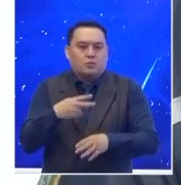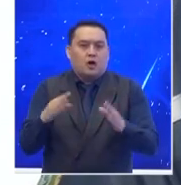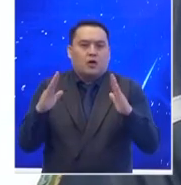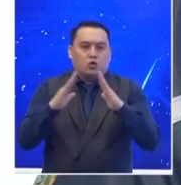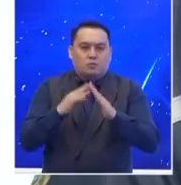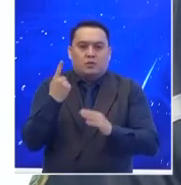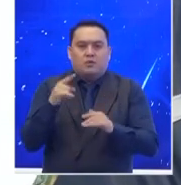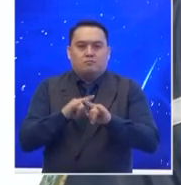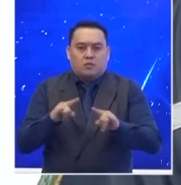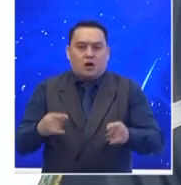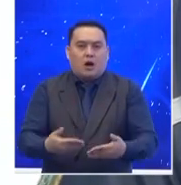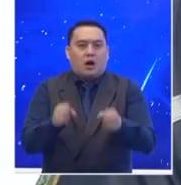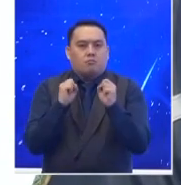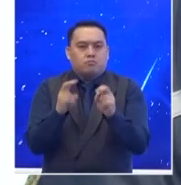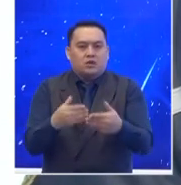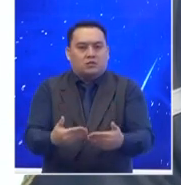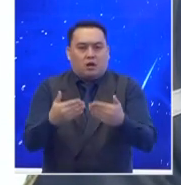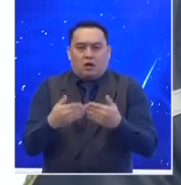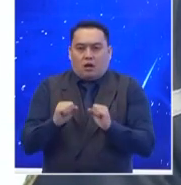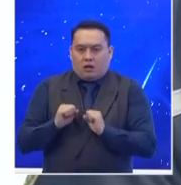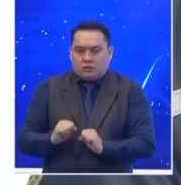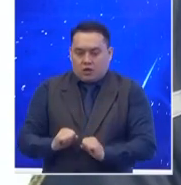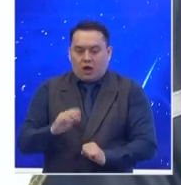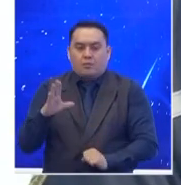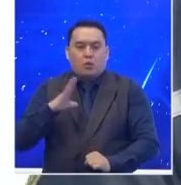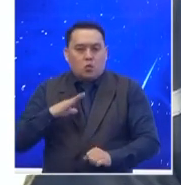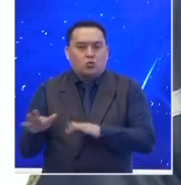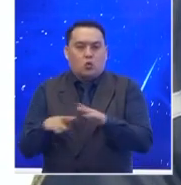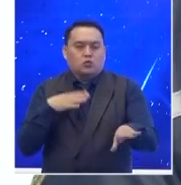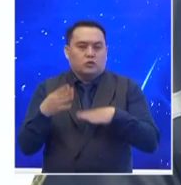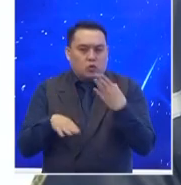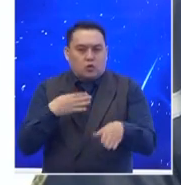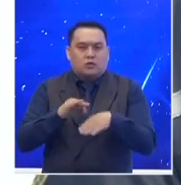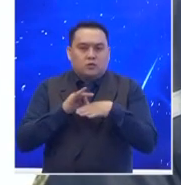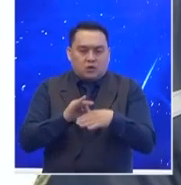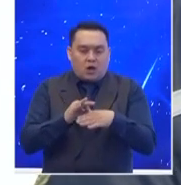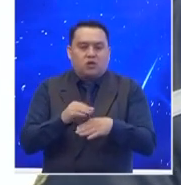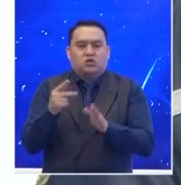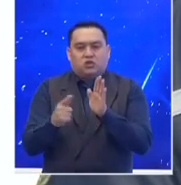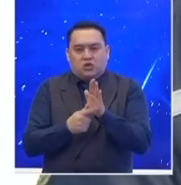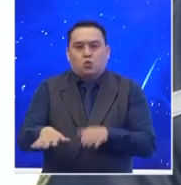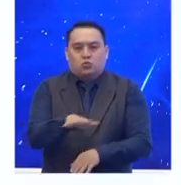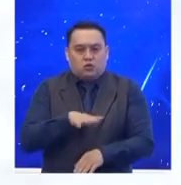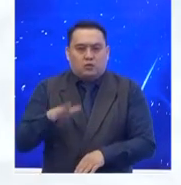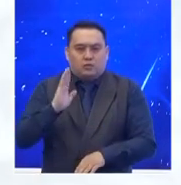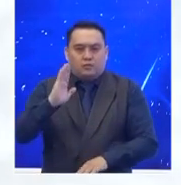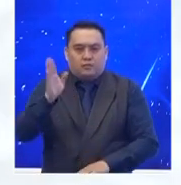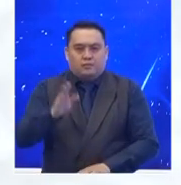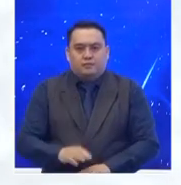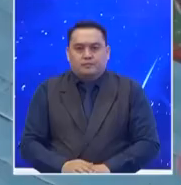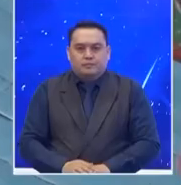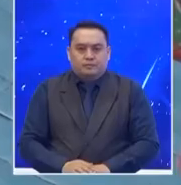бір балабақшаны су басу қаупының алдын алдық. Алдағы уақытта осындай оқу-жаттығу ауданның тағы 7 учаскесінде өтеді.